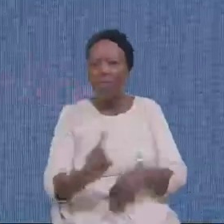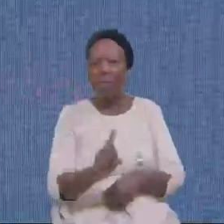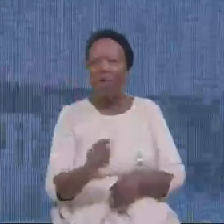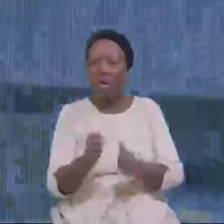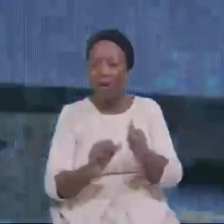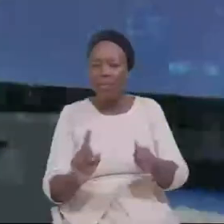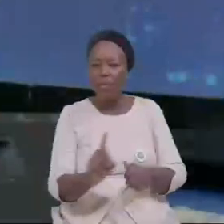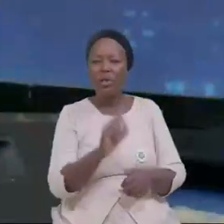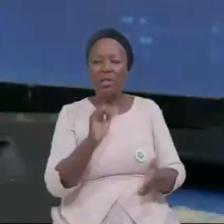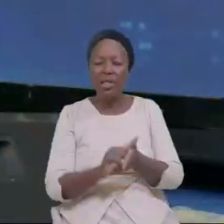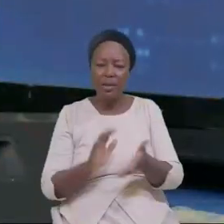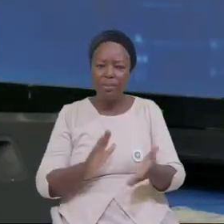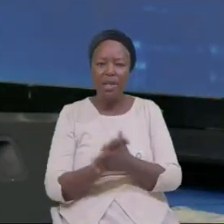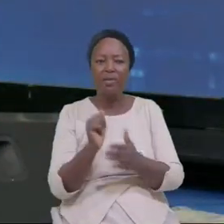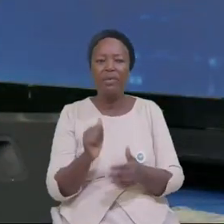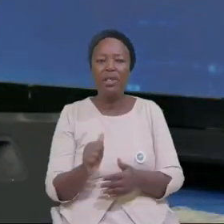quiconque croit.